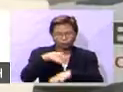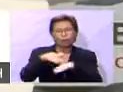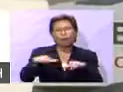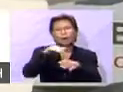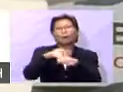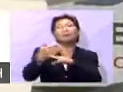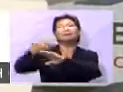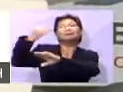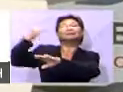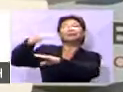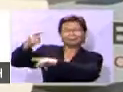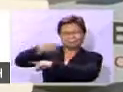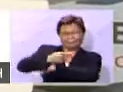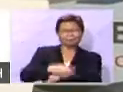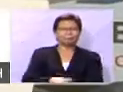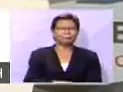hari.